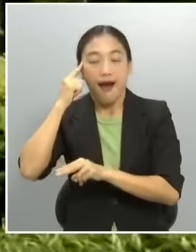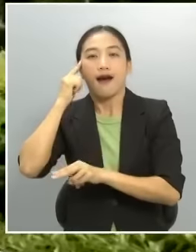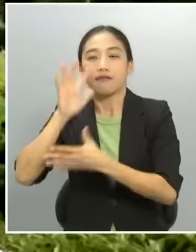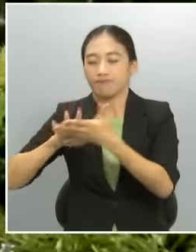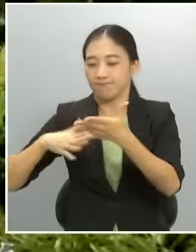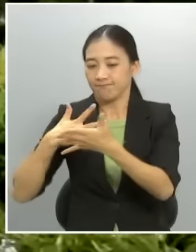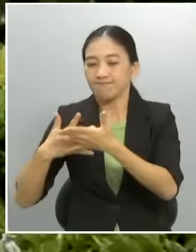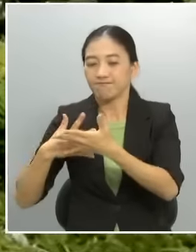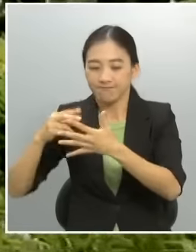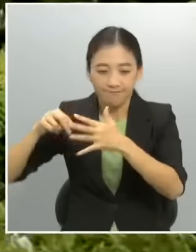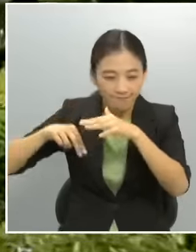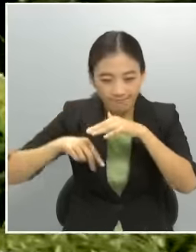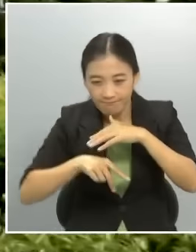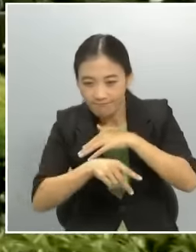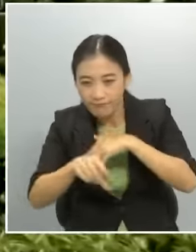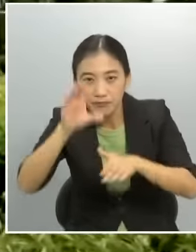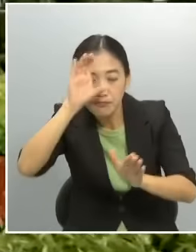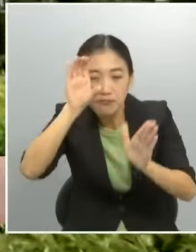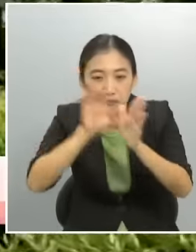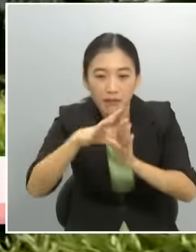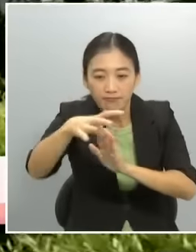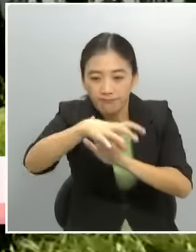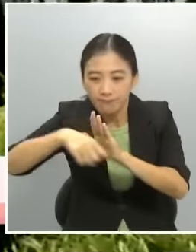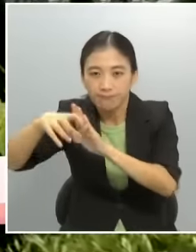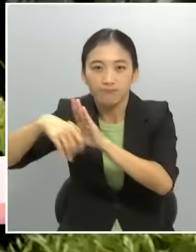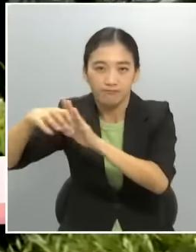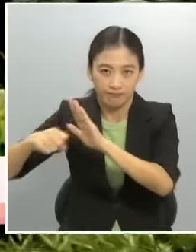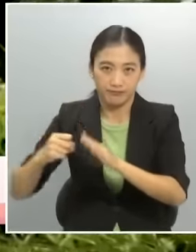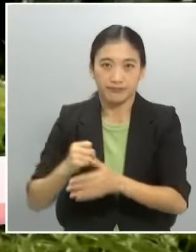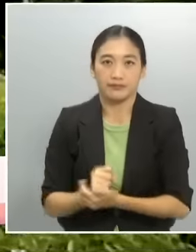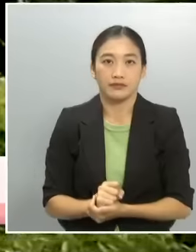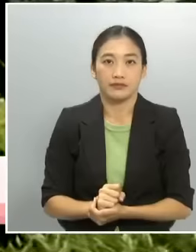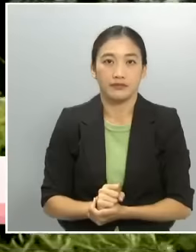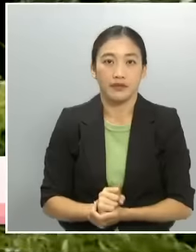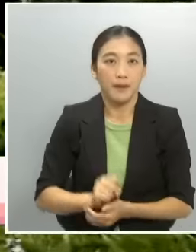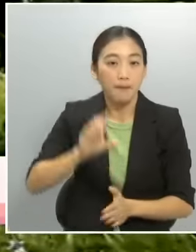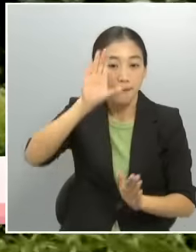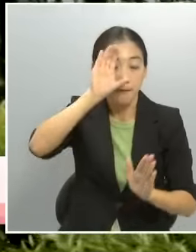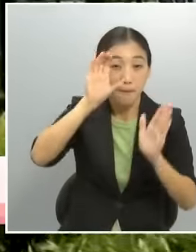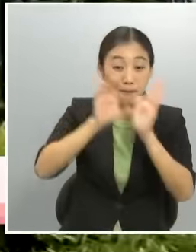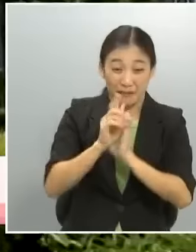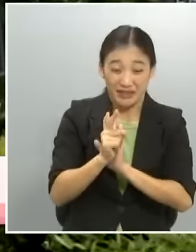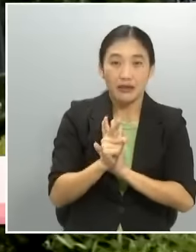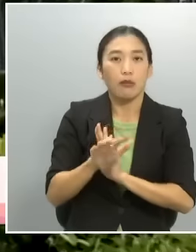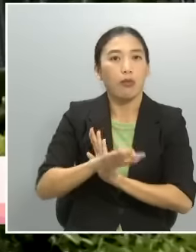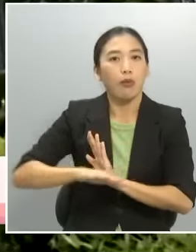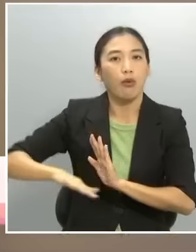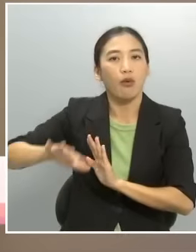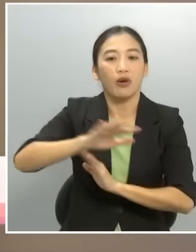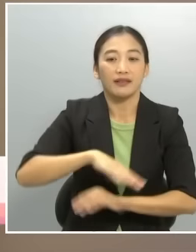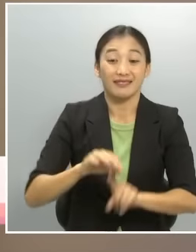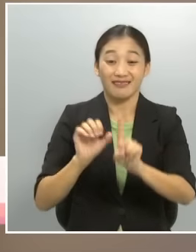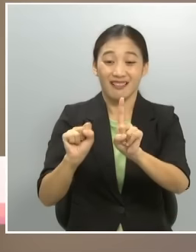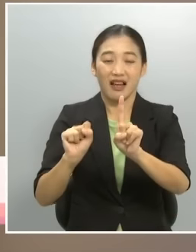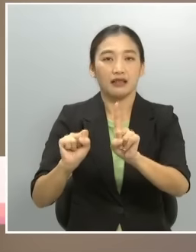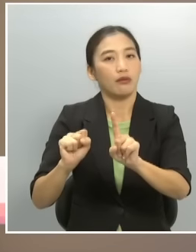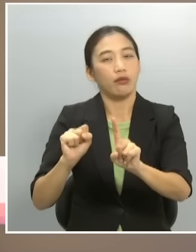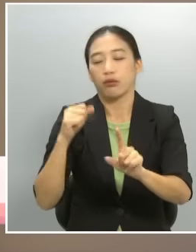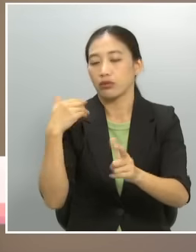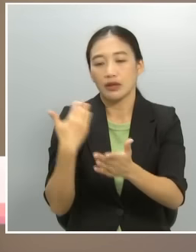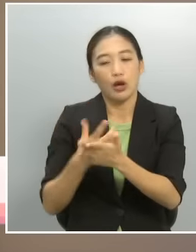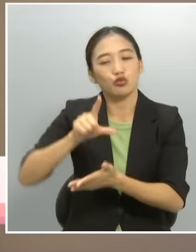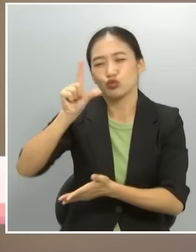มครับคือจริงๆต้องบอกคุณผู้ชมเลยนะจริงๆแล้วภาพเนี่ยถ้าเกิดว่าเอาไปขายแบบนี้ถือว่าราคาถูกมากถูกเกิน